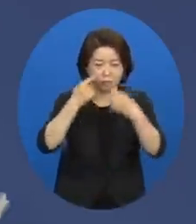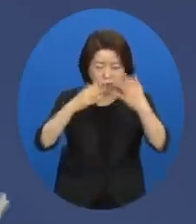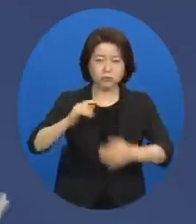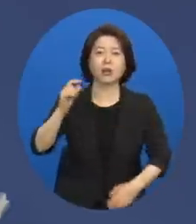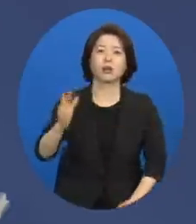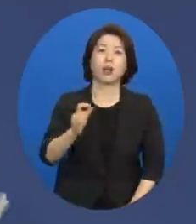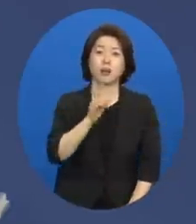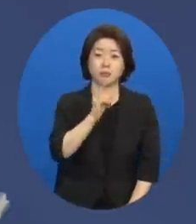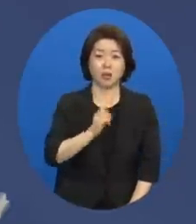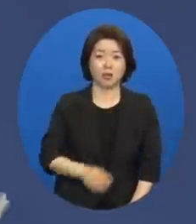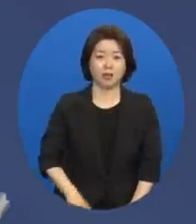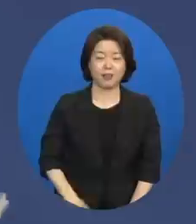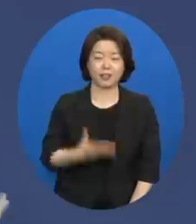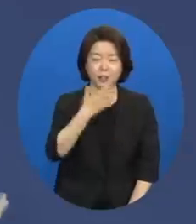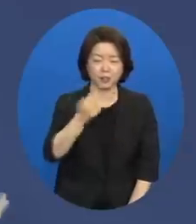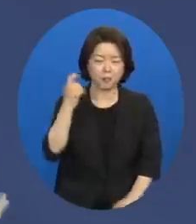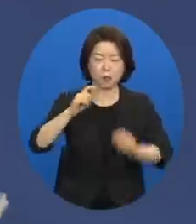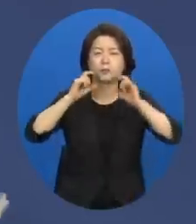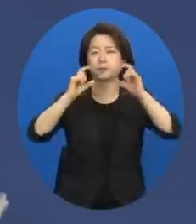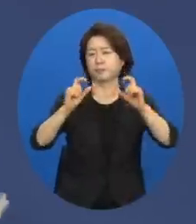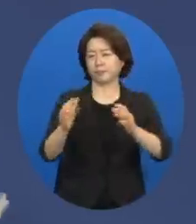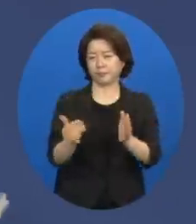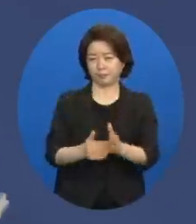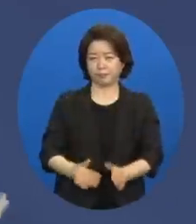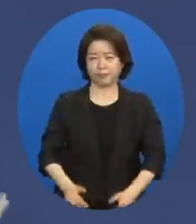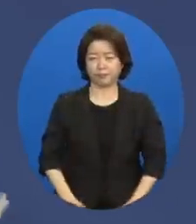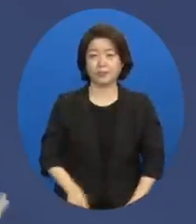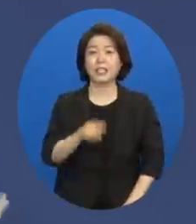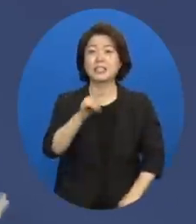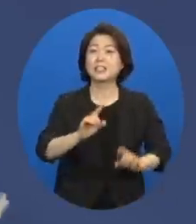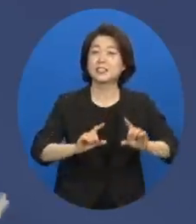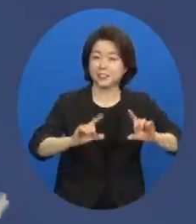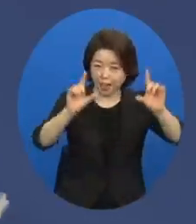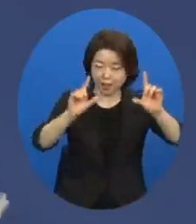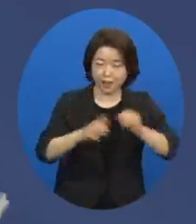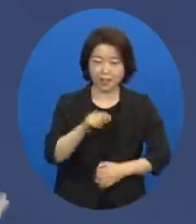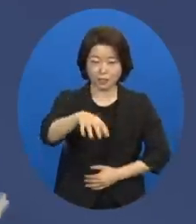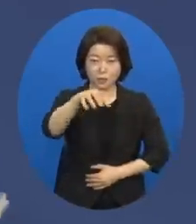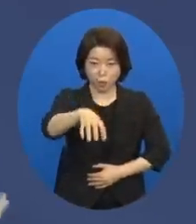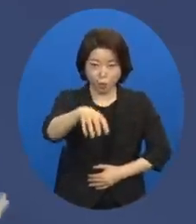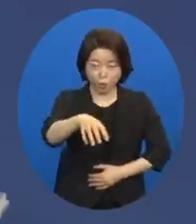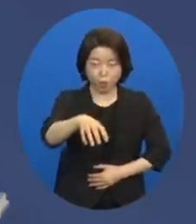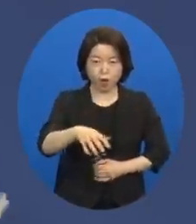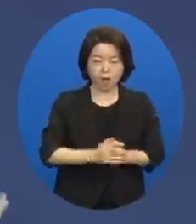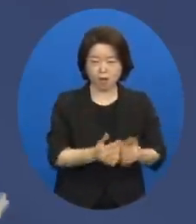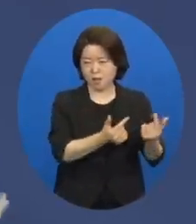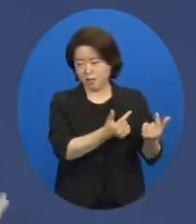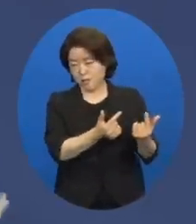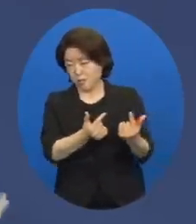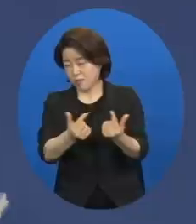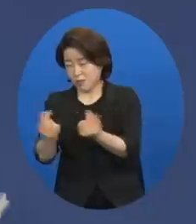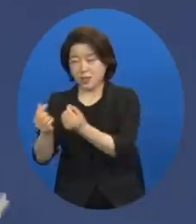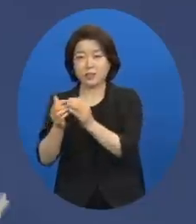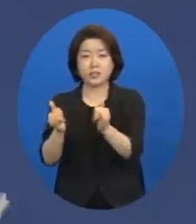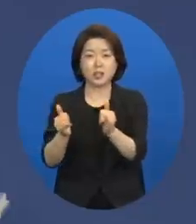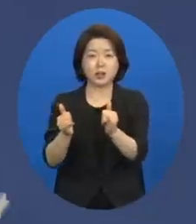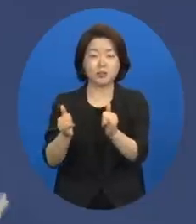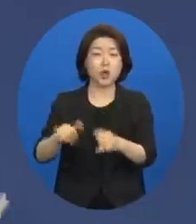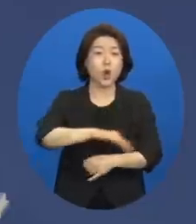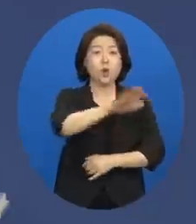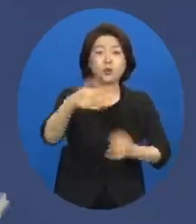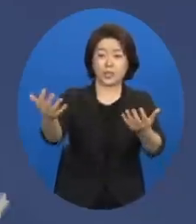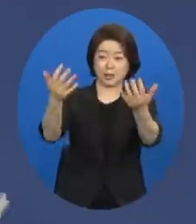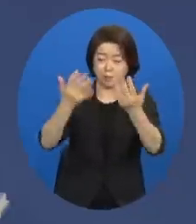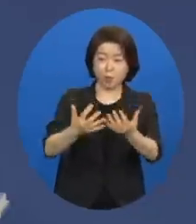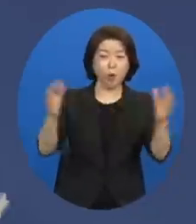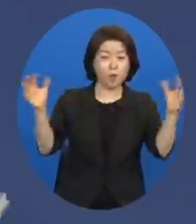강력한 복음의 선포가 이루어졌습니다. 그랬더니 그날 그 자리에서 똑같은 사람들이 이렇게 우리 모두 이